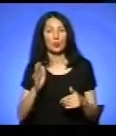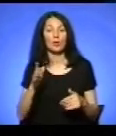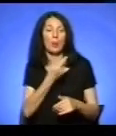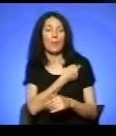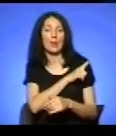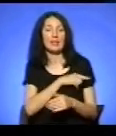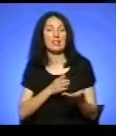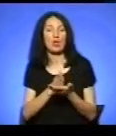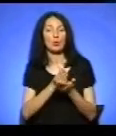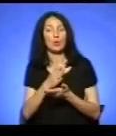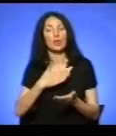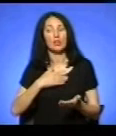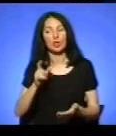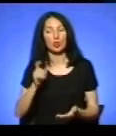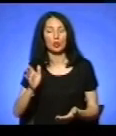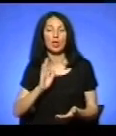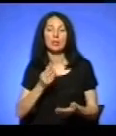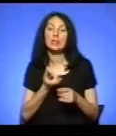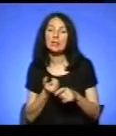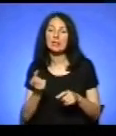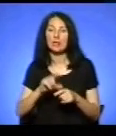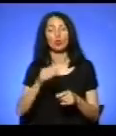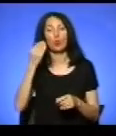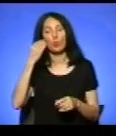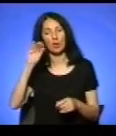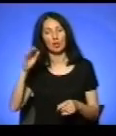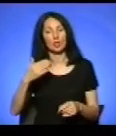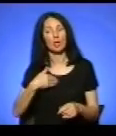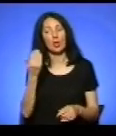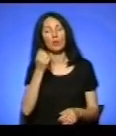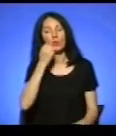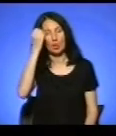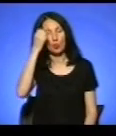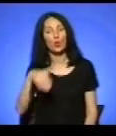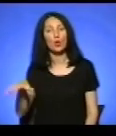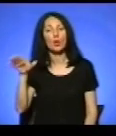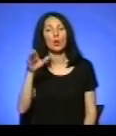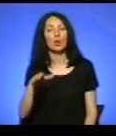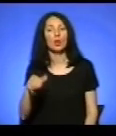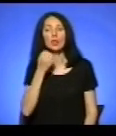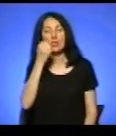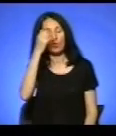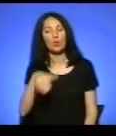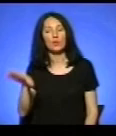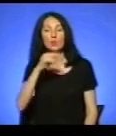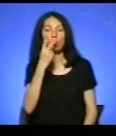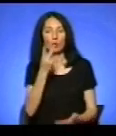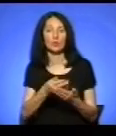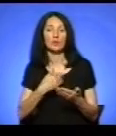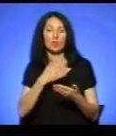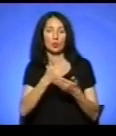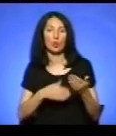медичне обслуговування наших людей значно поліпшиться. Я вам дякую. І дякую всім, хто дивився нашу програму. До наступних зустрічей в ефірі.